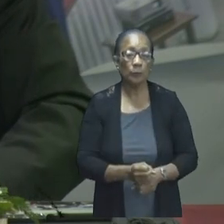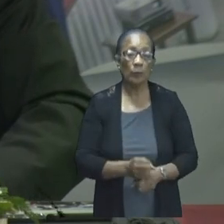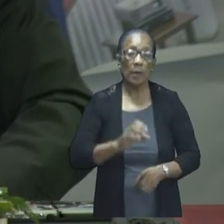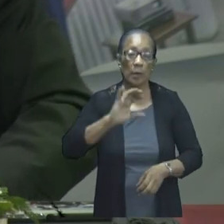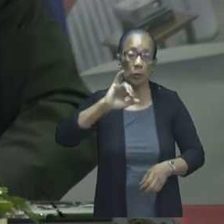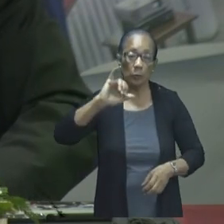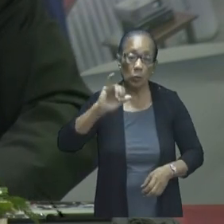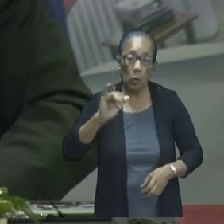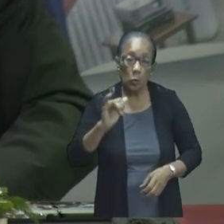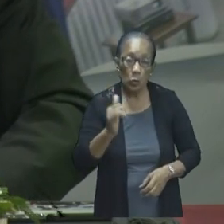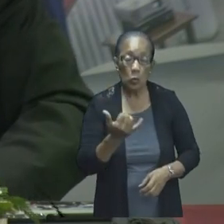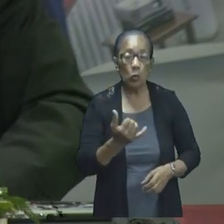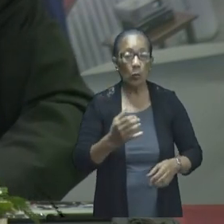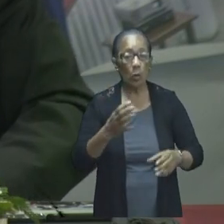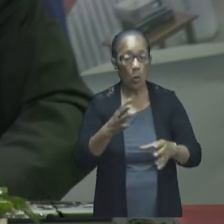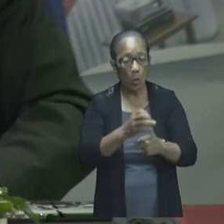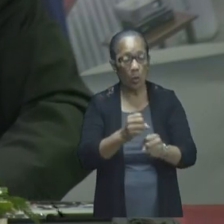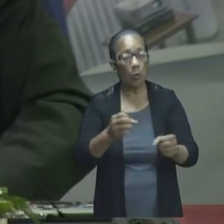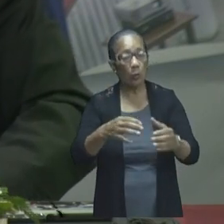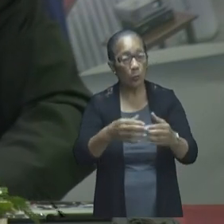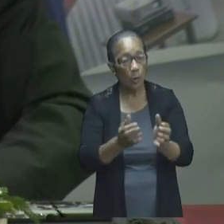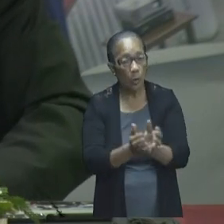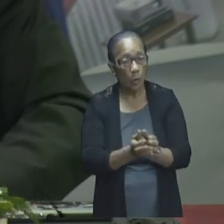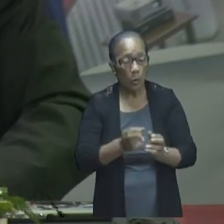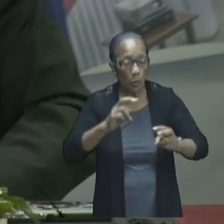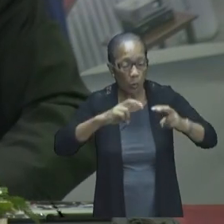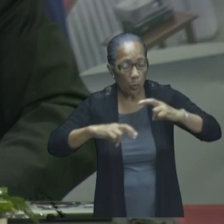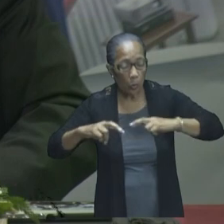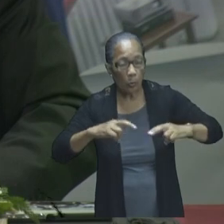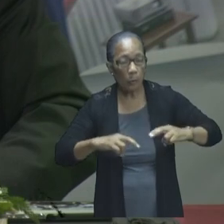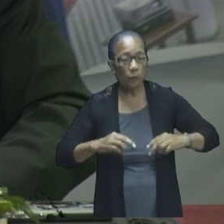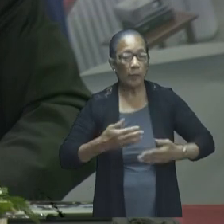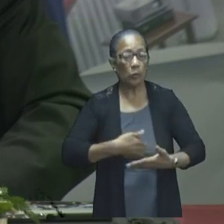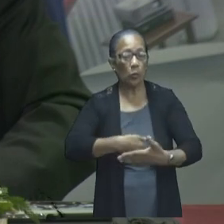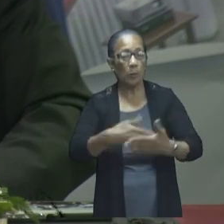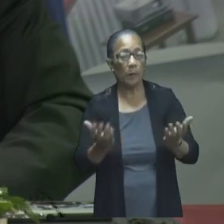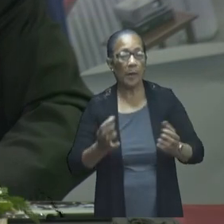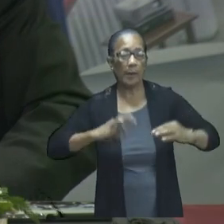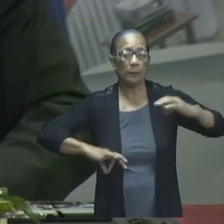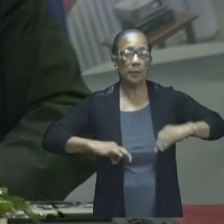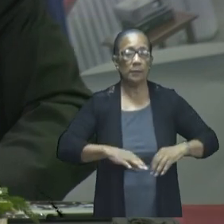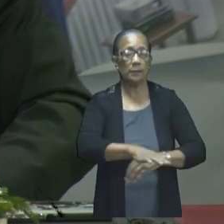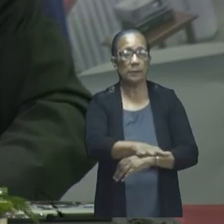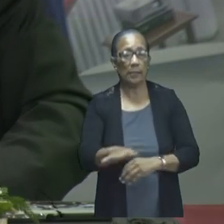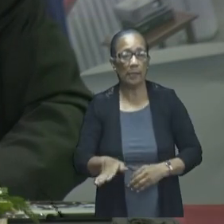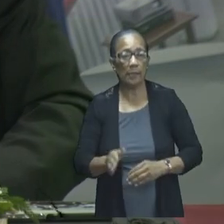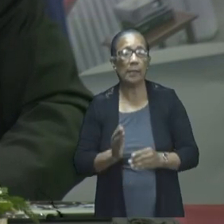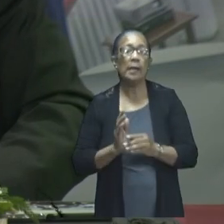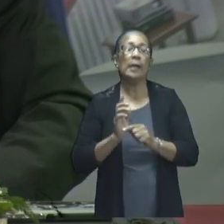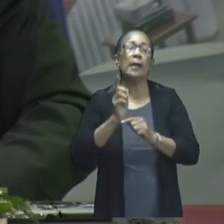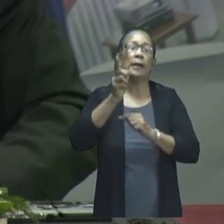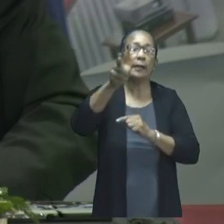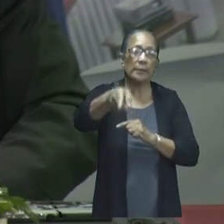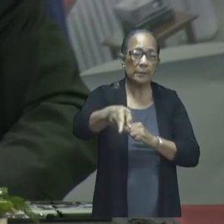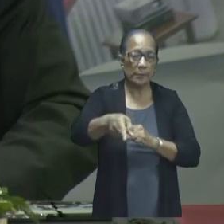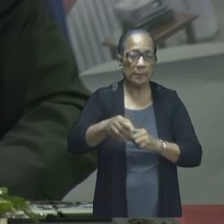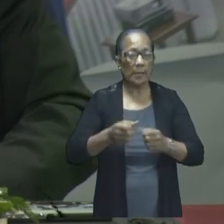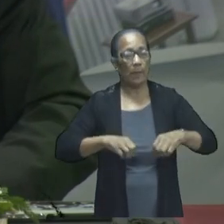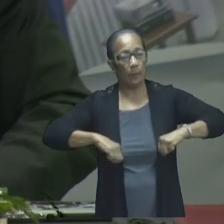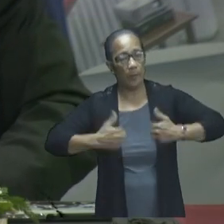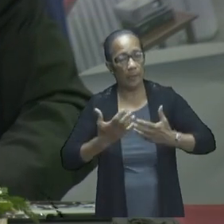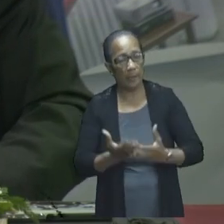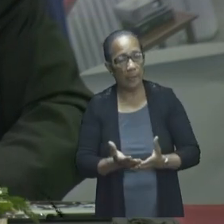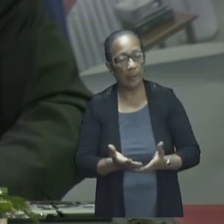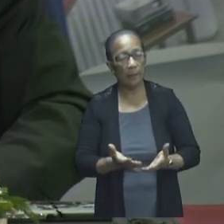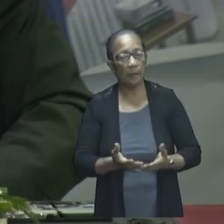nieuwe vliegende brigade maar wel onder leden van het openbaar ministerie zo dat op een paar minuten die terecht studies gaan schuren en ook die sancties kan